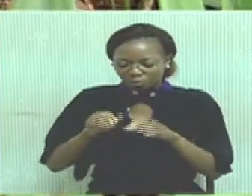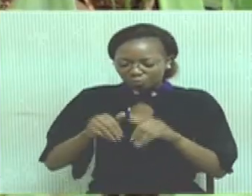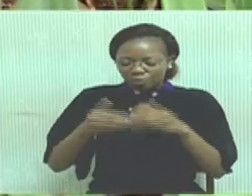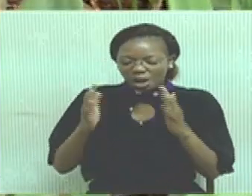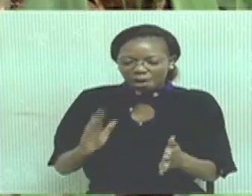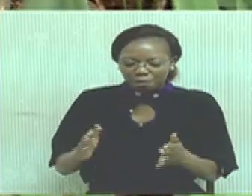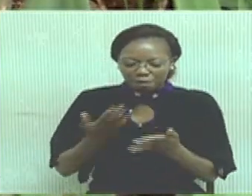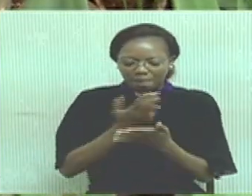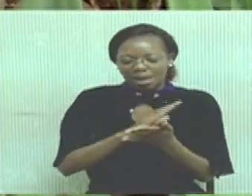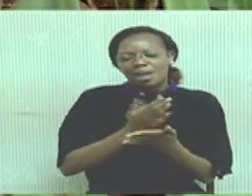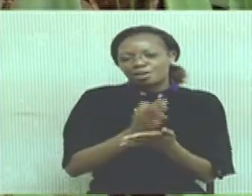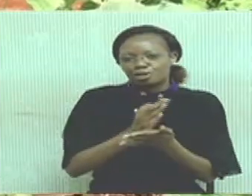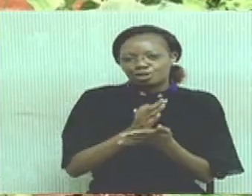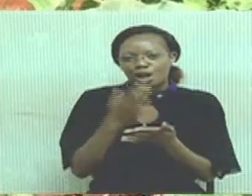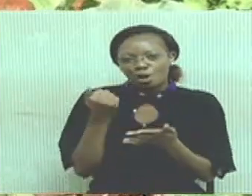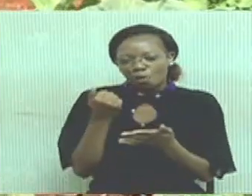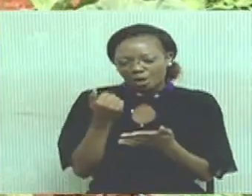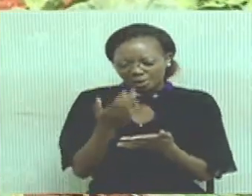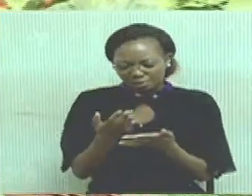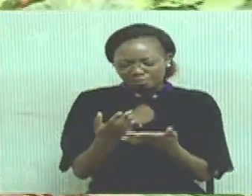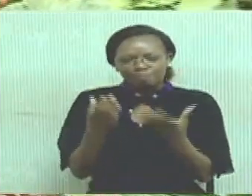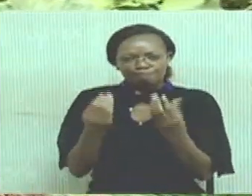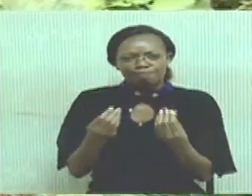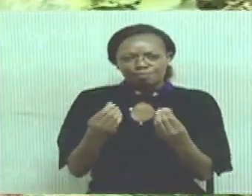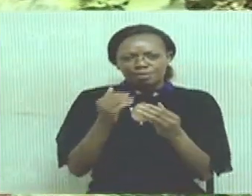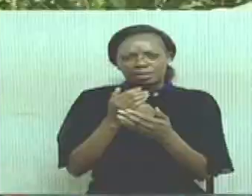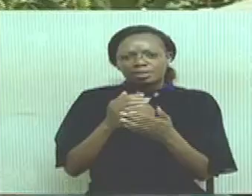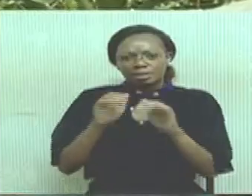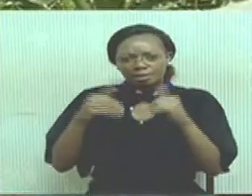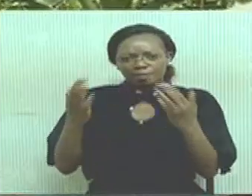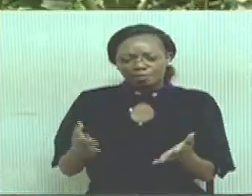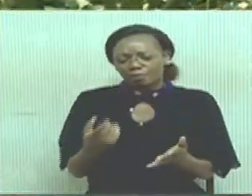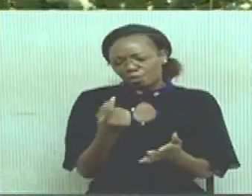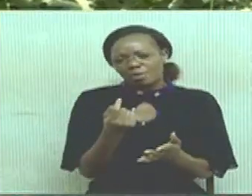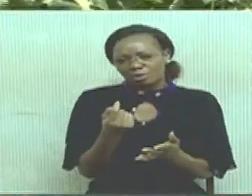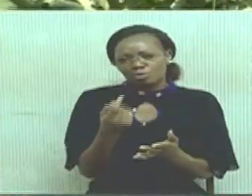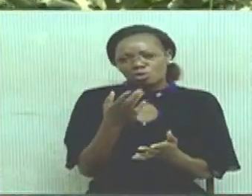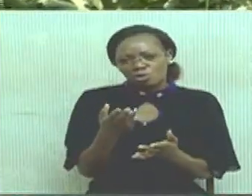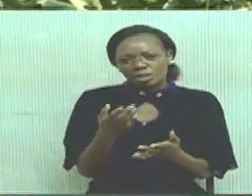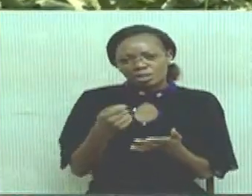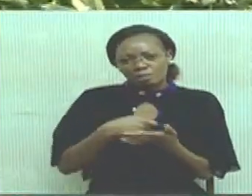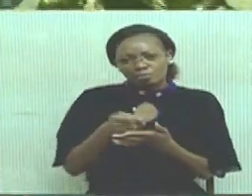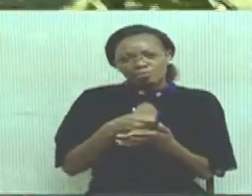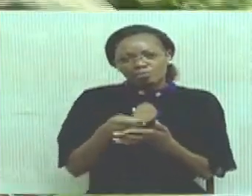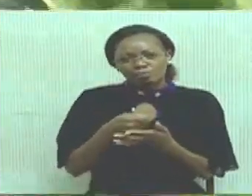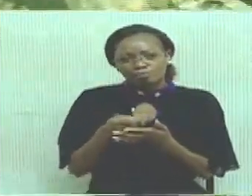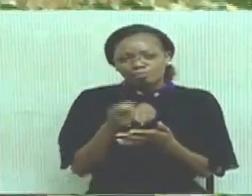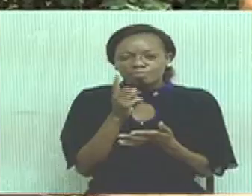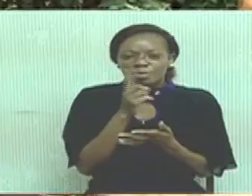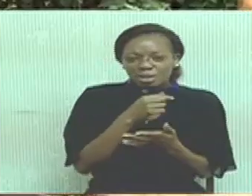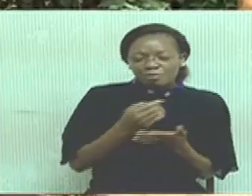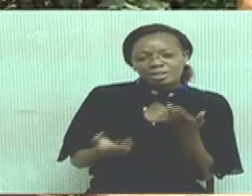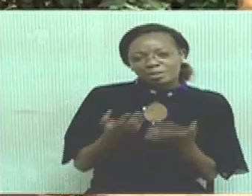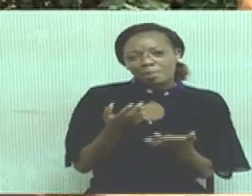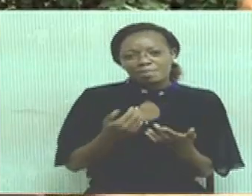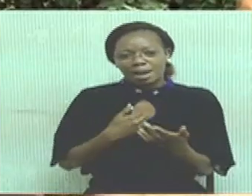kuwatunza tu ng'ombe wake, lakini sasa ana muda wa kutosha nyumbani na shambani mwake. Wakulima wanaweza kushirikiana